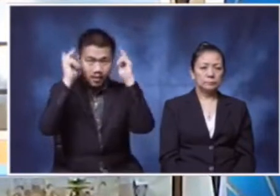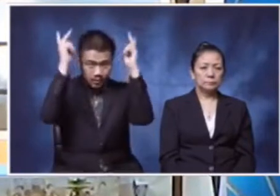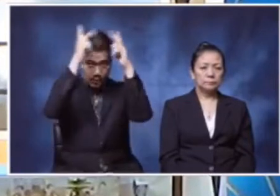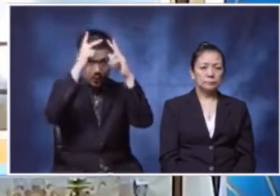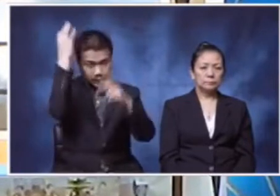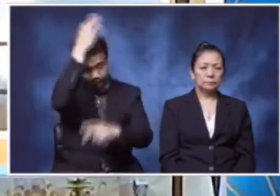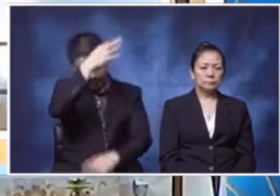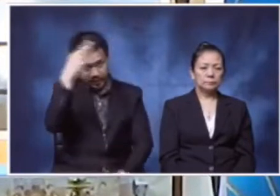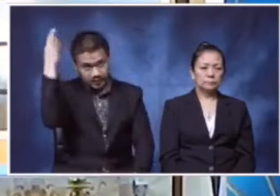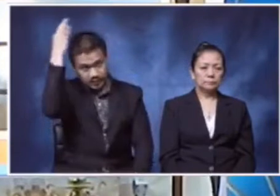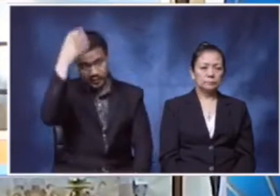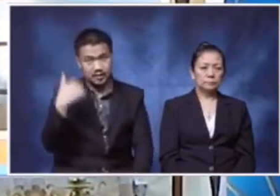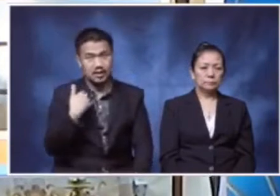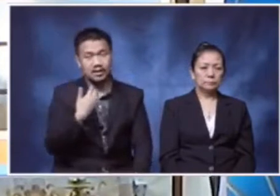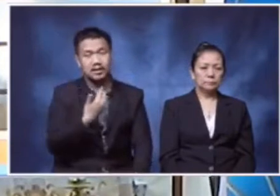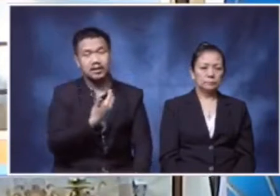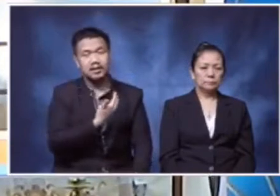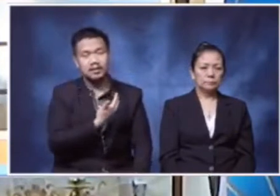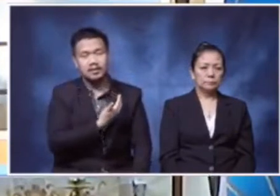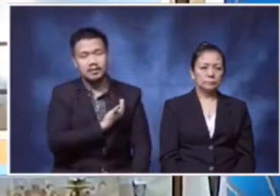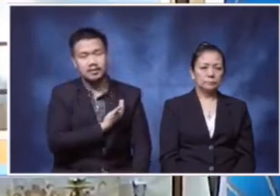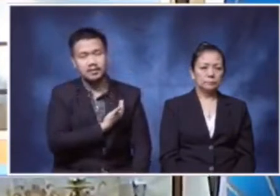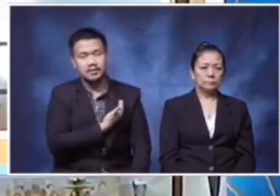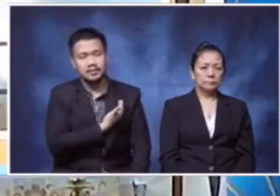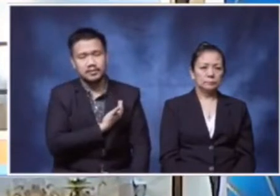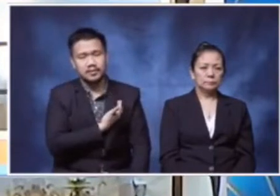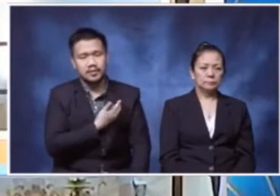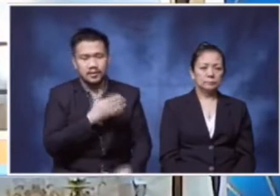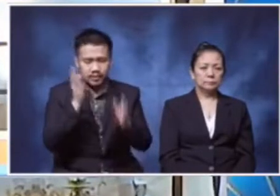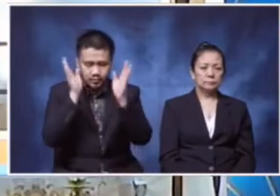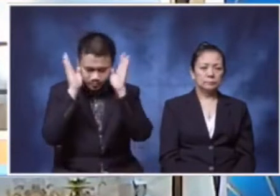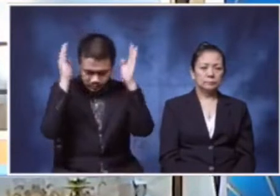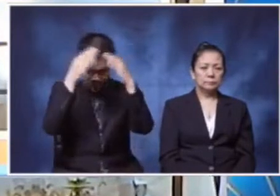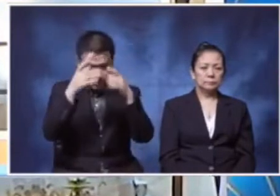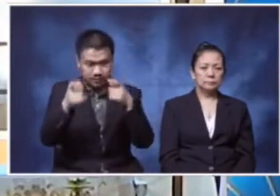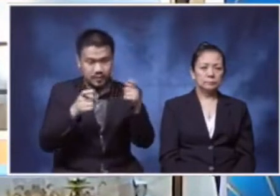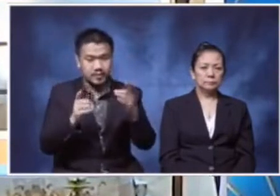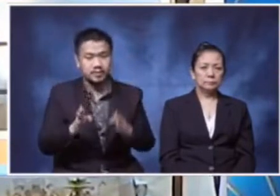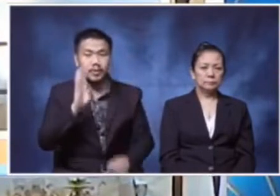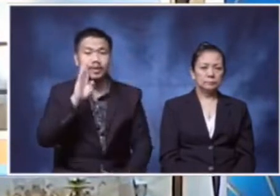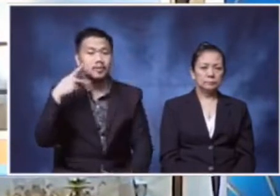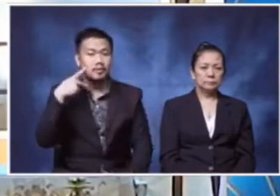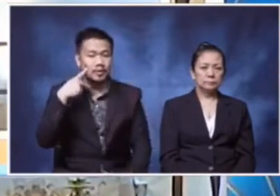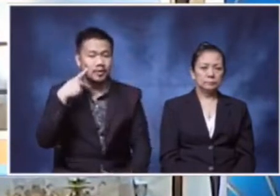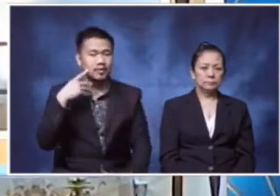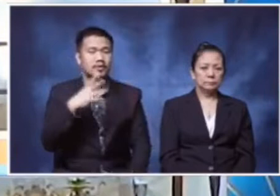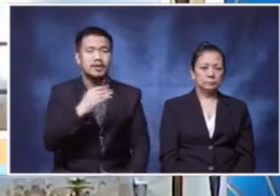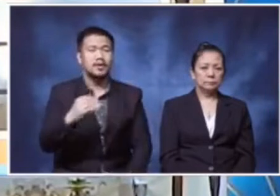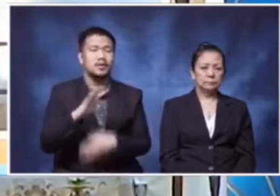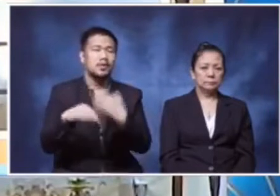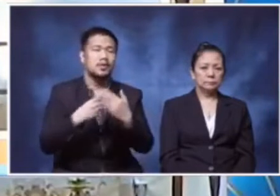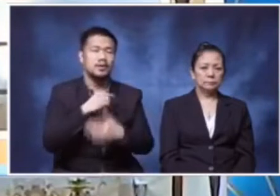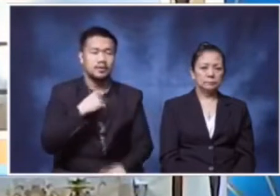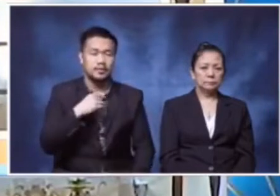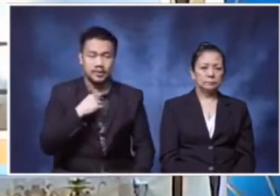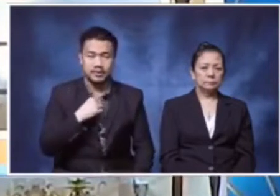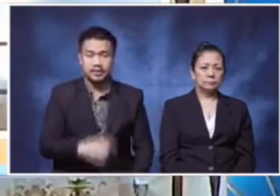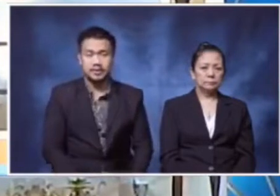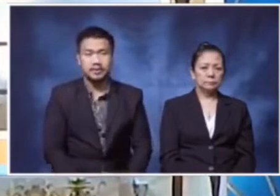Francisco na aming Santo Papa, ni Broderick na aming tagapangasiwa at ng Tanang Kaparian.